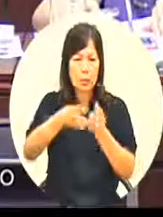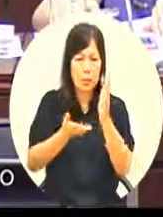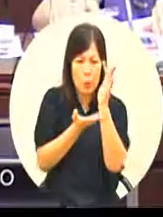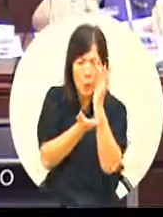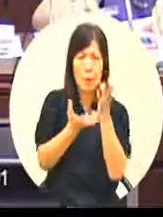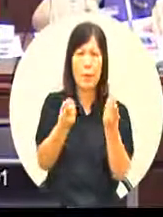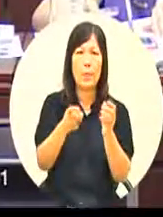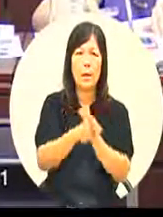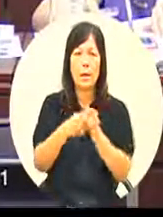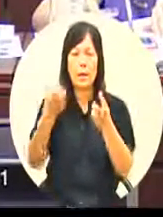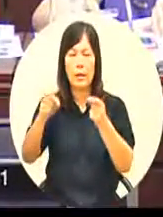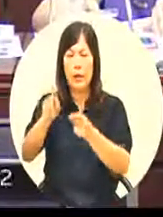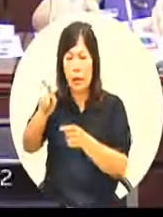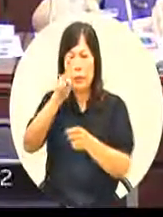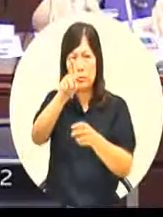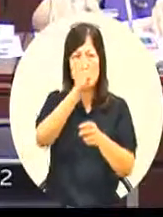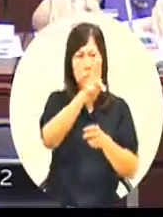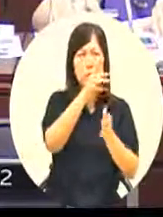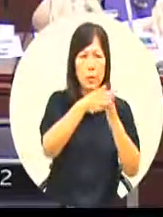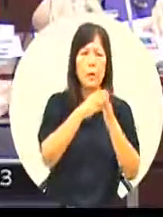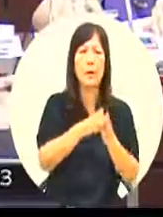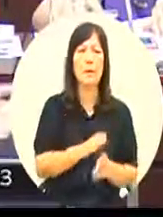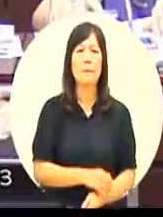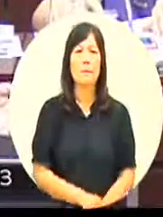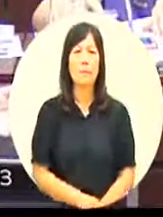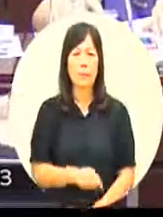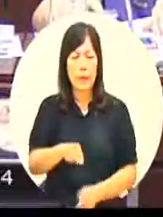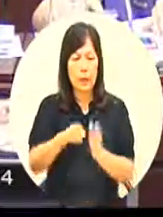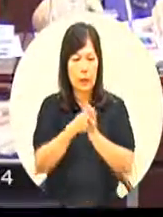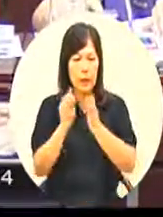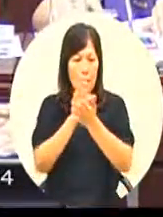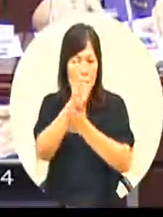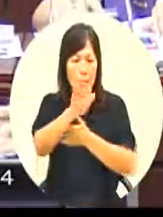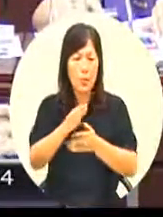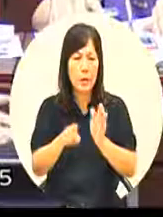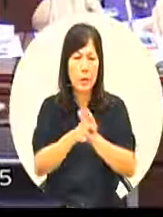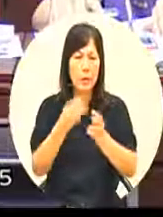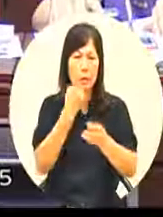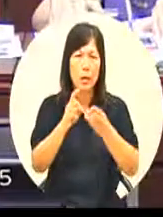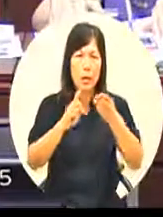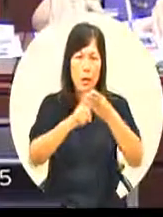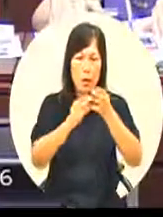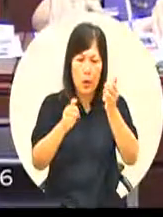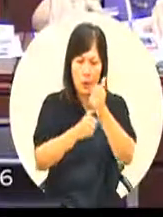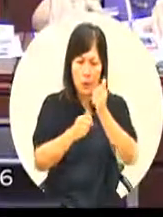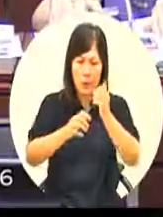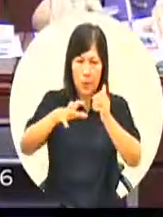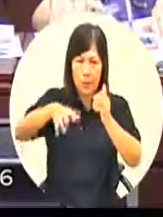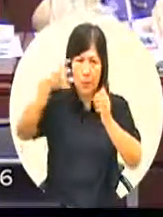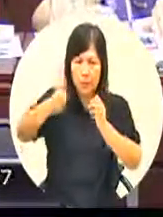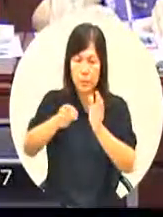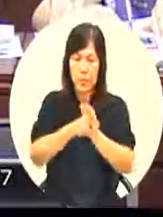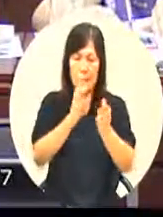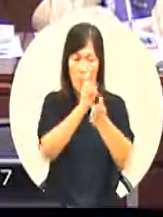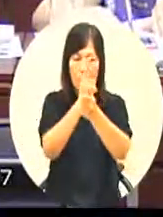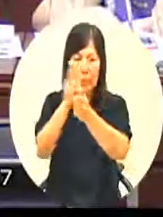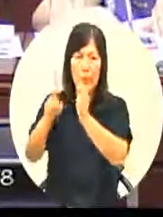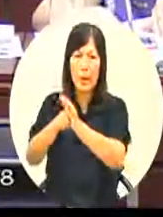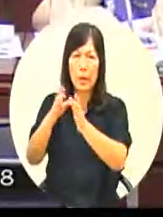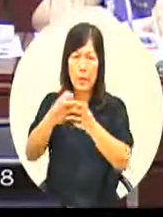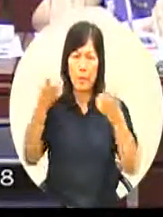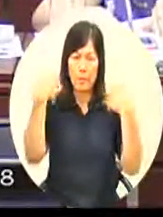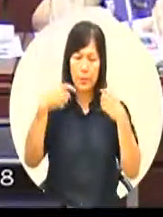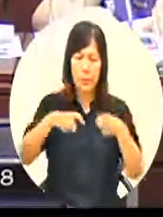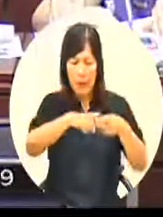锯也从外县市调度了一部分。那这个灾后就由王副负责督导分区建立一个联防机制，将来是